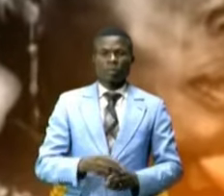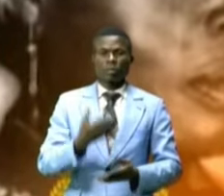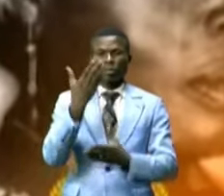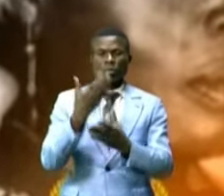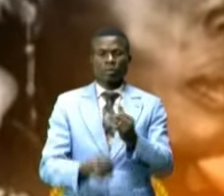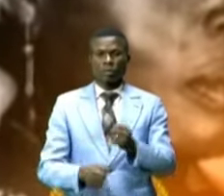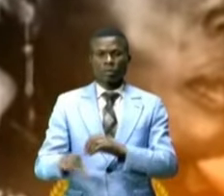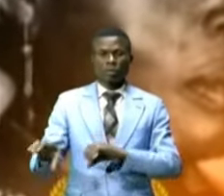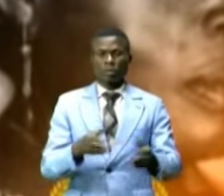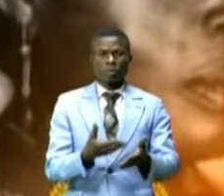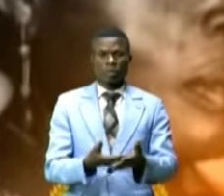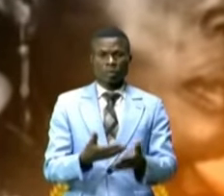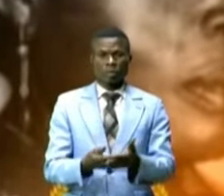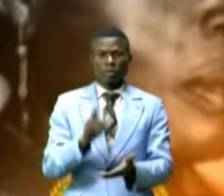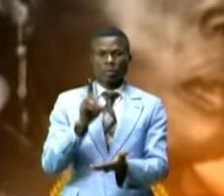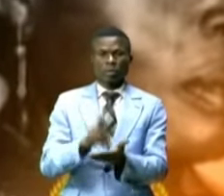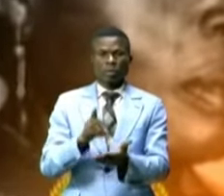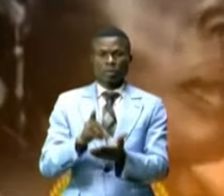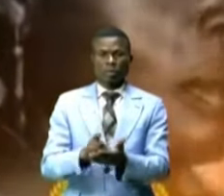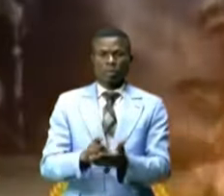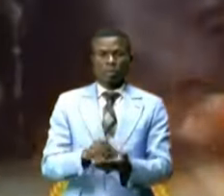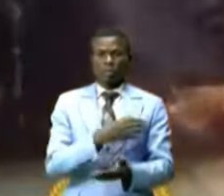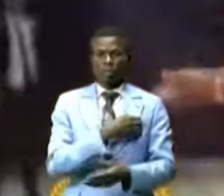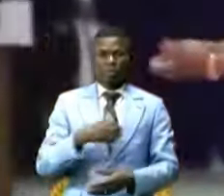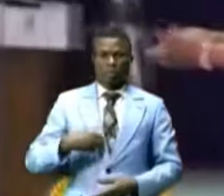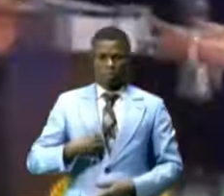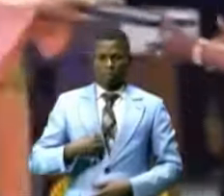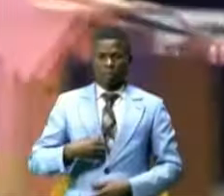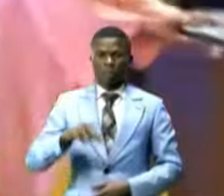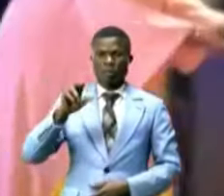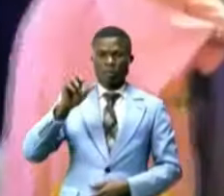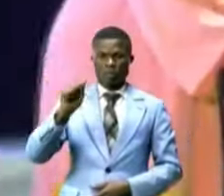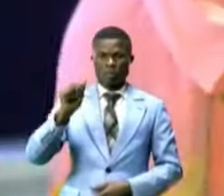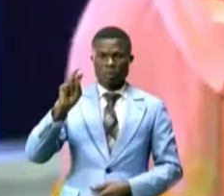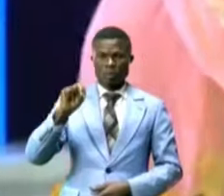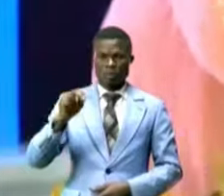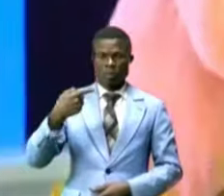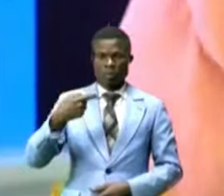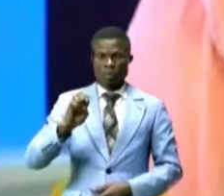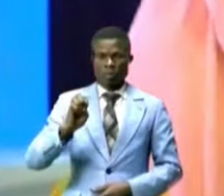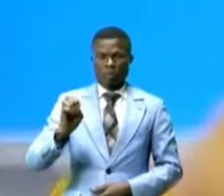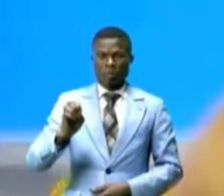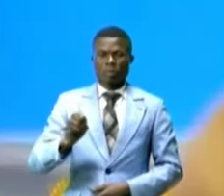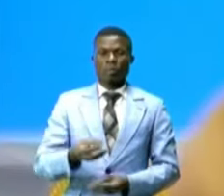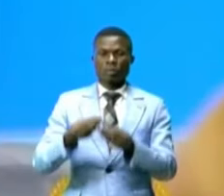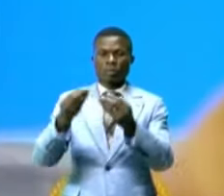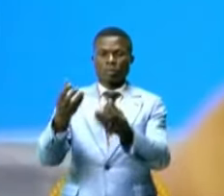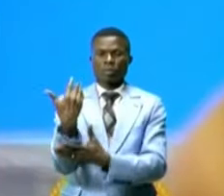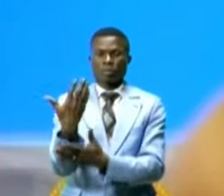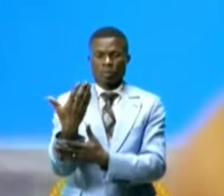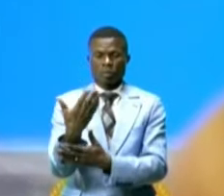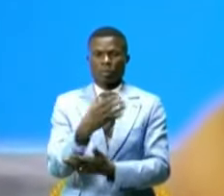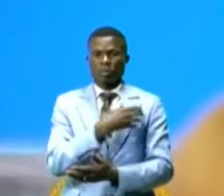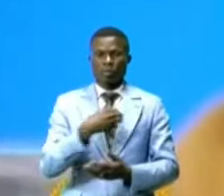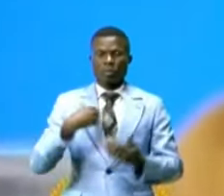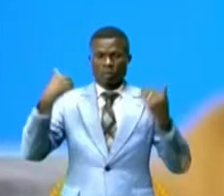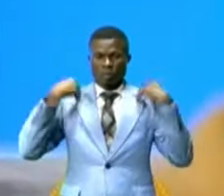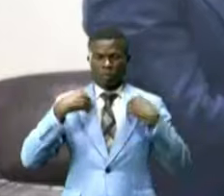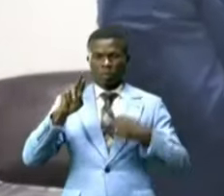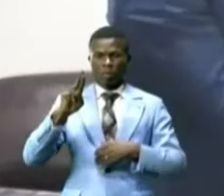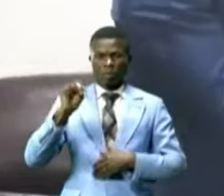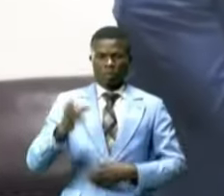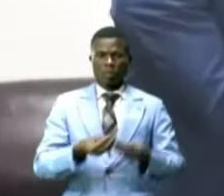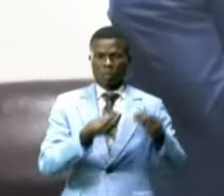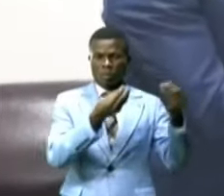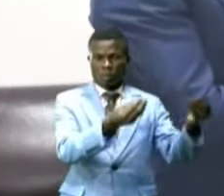cette cérémonie, le diplôme de Marie-Josée Angebi a été remis au DG de la RTNC, Sylvie Elenge Nyembo, qui vient de le remettre ce